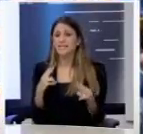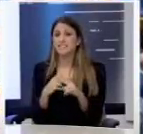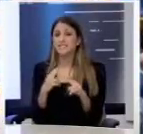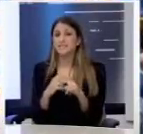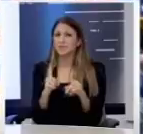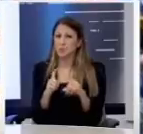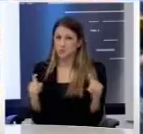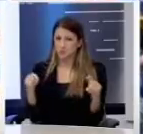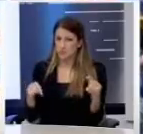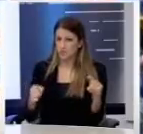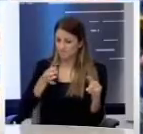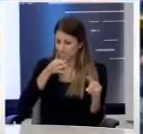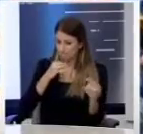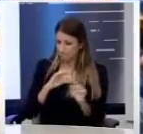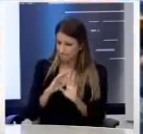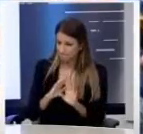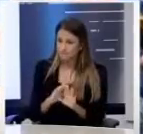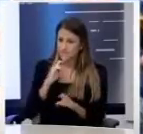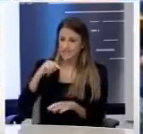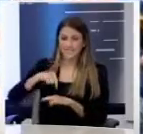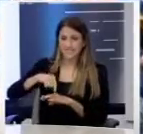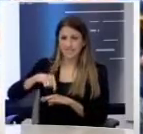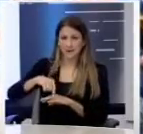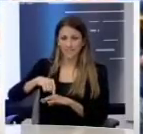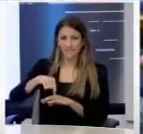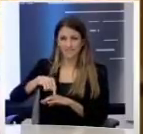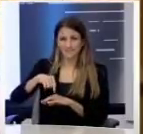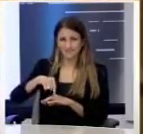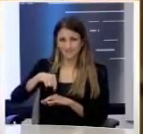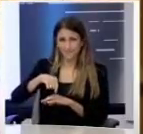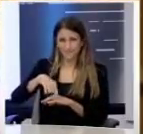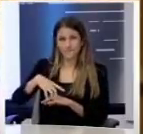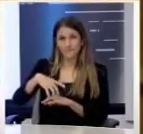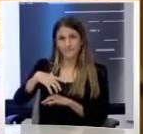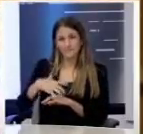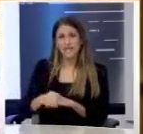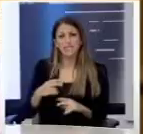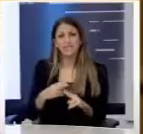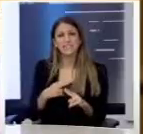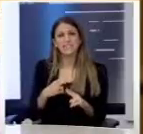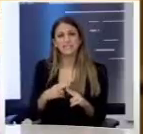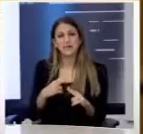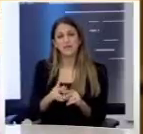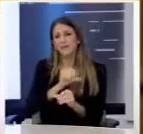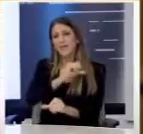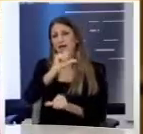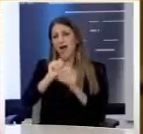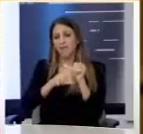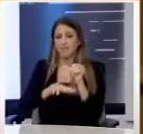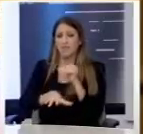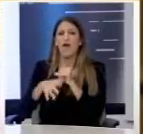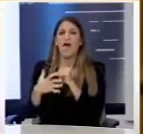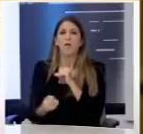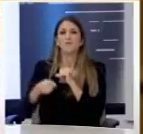σημασία είναι ότι σήμερα θα έχουμε μια πολύ σημαντική και μεγάλη τομή για τα ελληνικά